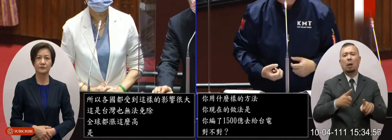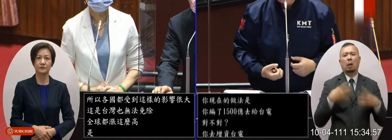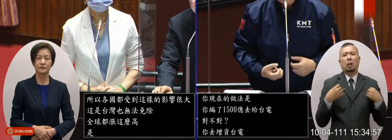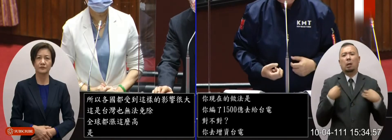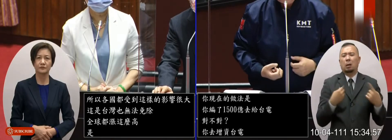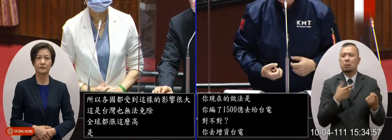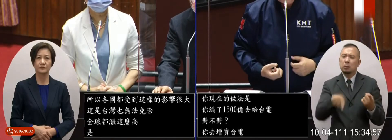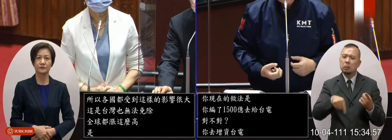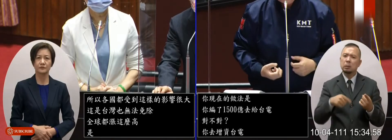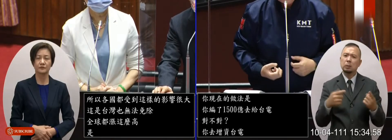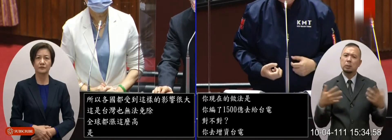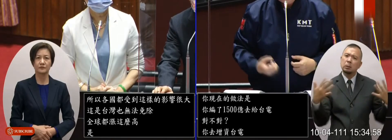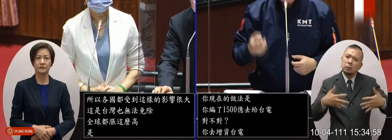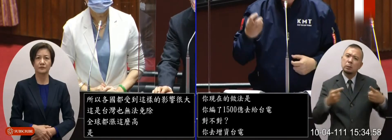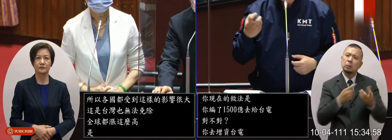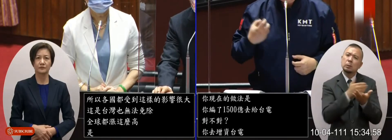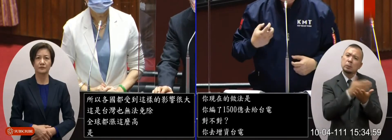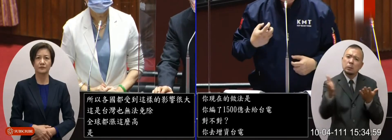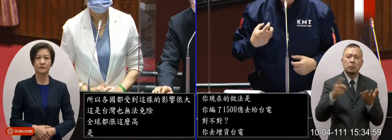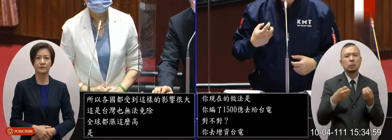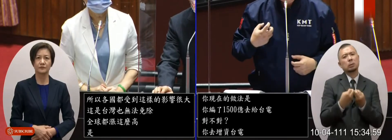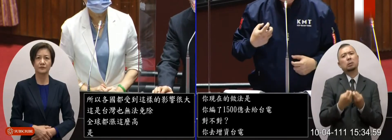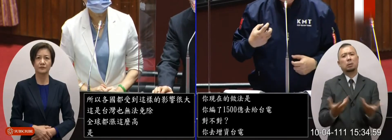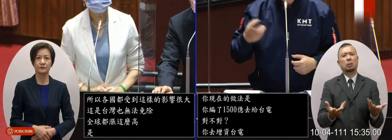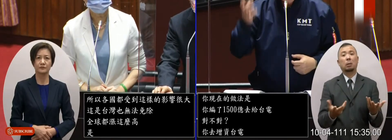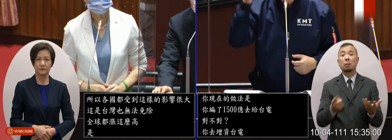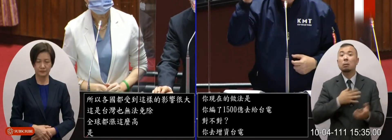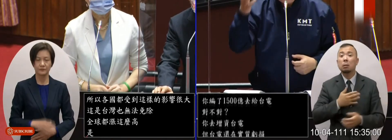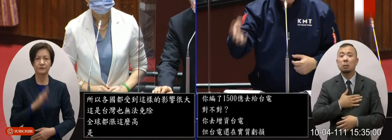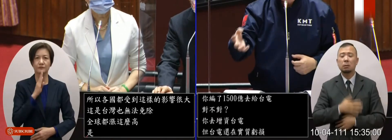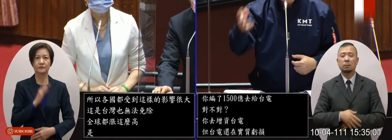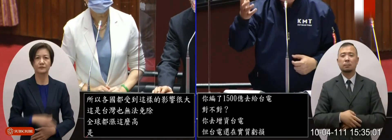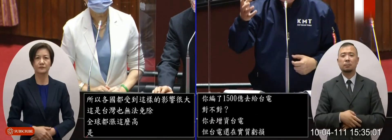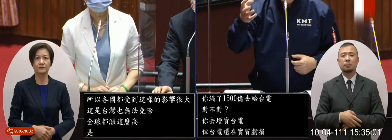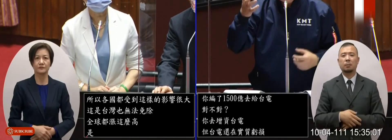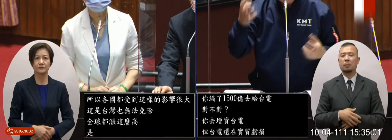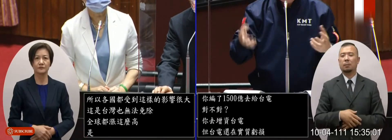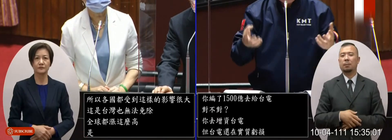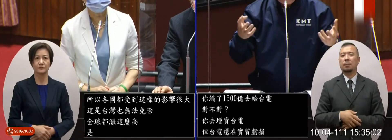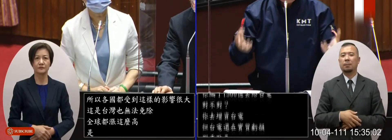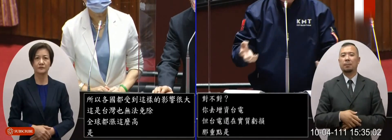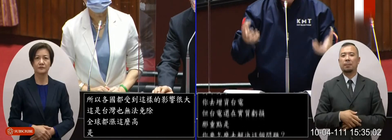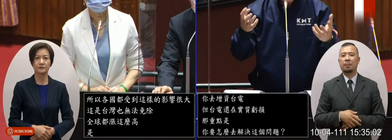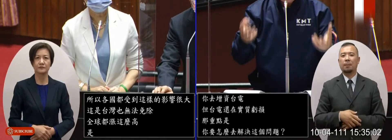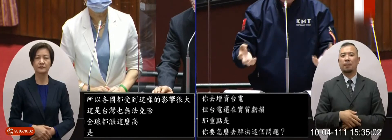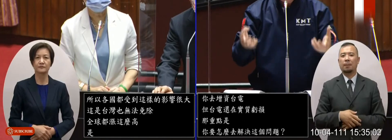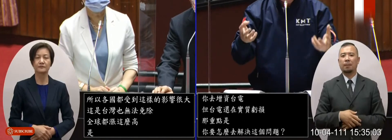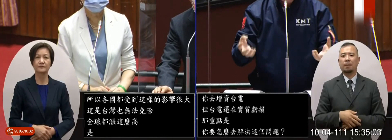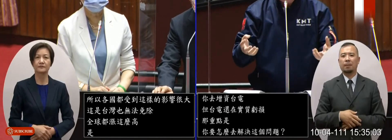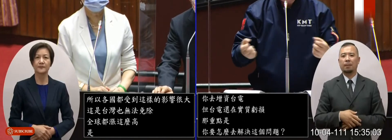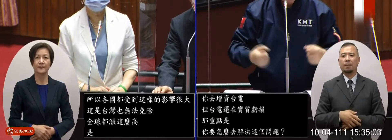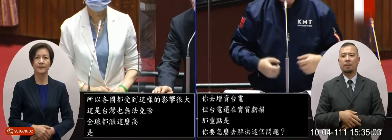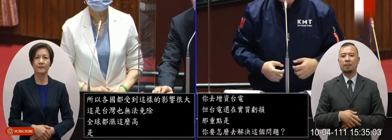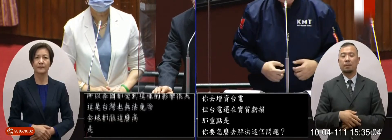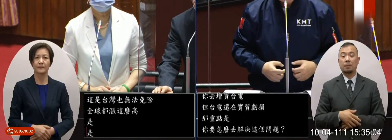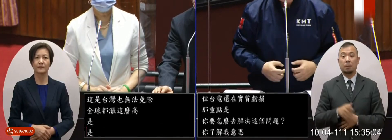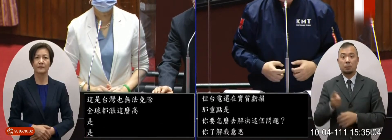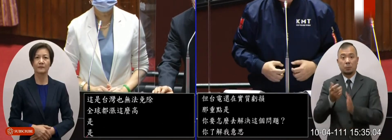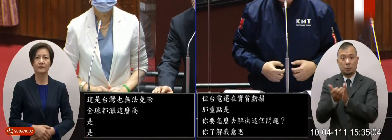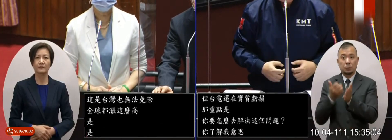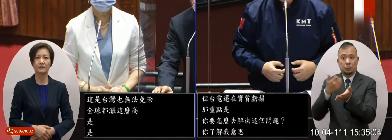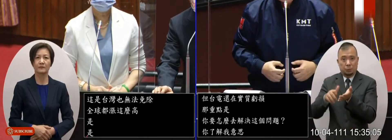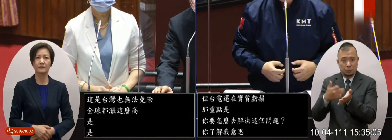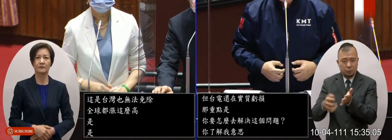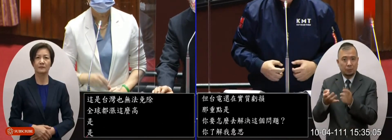这个问题，你了解我的意思？ 是， 就是不只是是你怎么样来用这个预算的问题